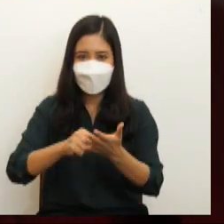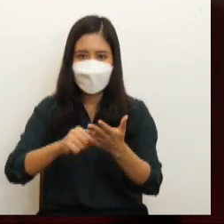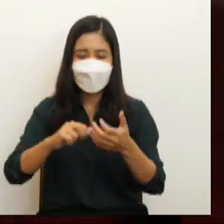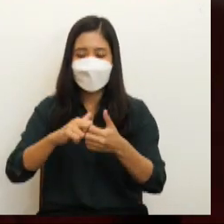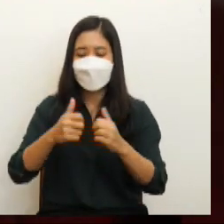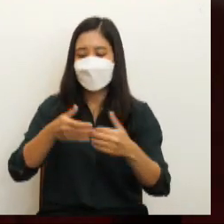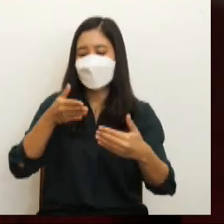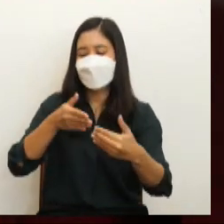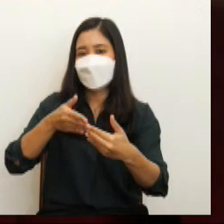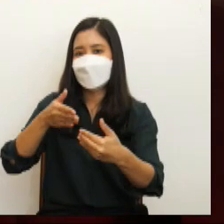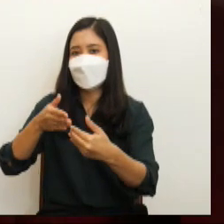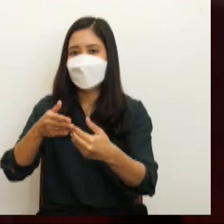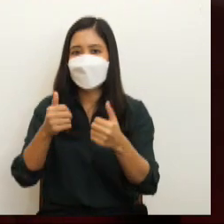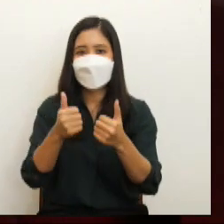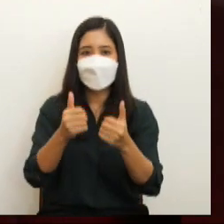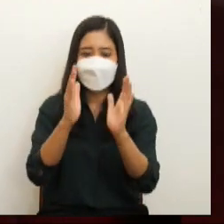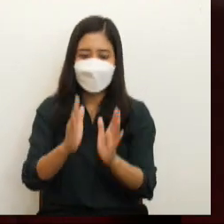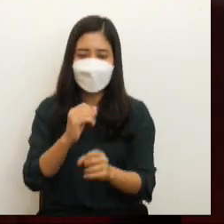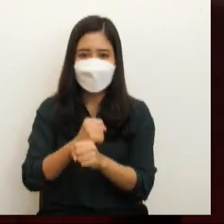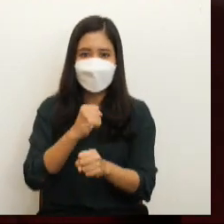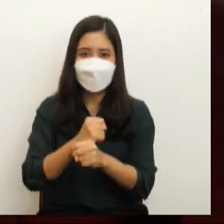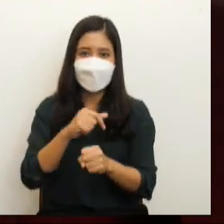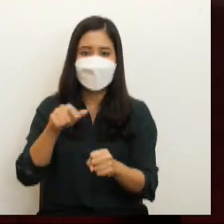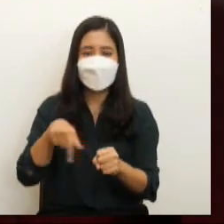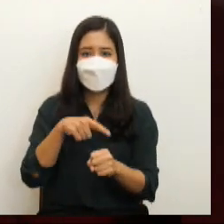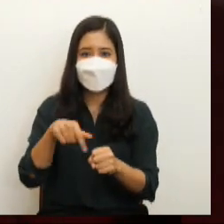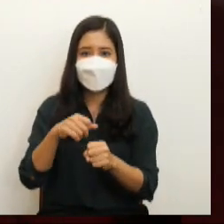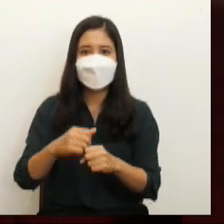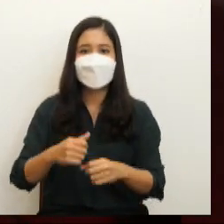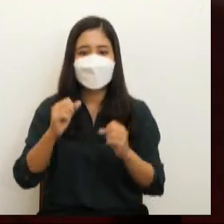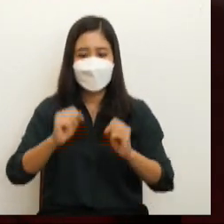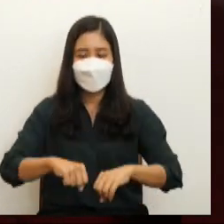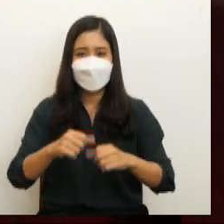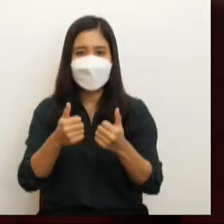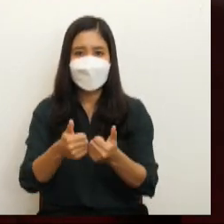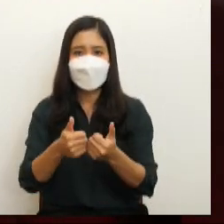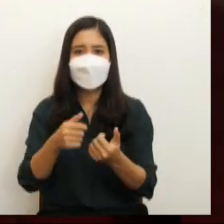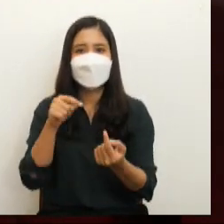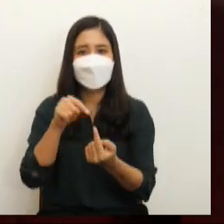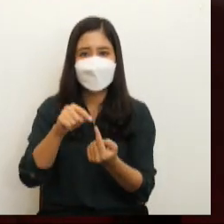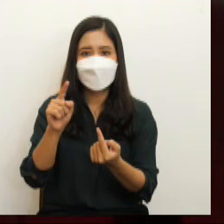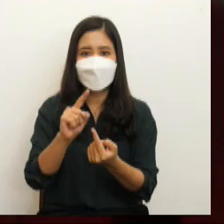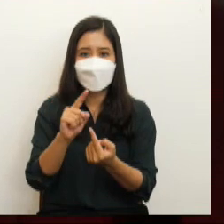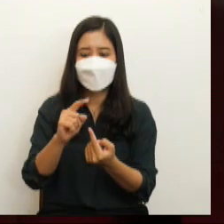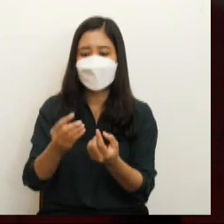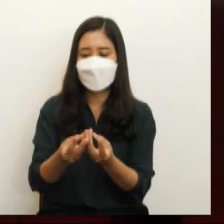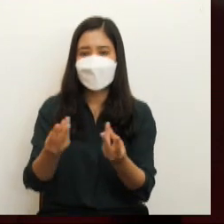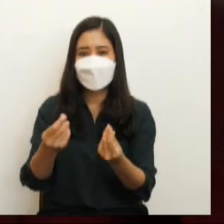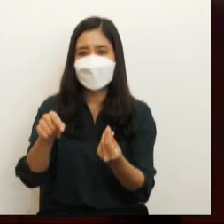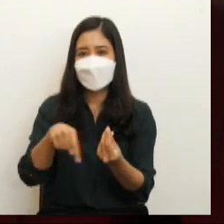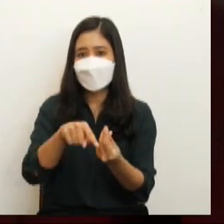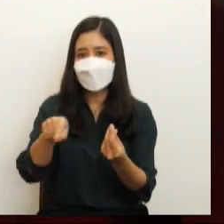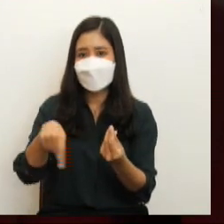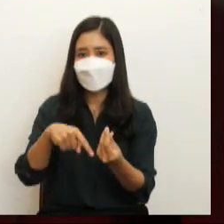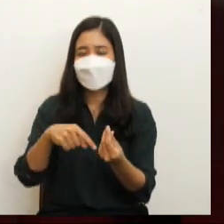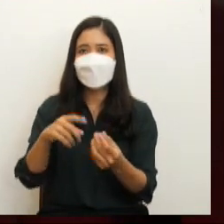านทวิภาคีแล้วก็เจ้าหน้าที่งานทวิภาคีเพื่อที่จะได้ขจัดปัญหาได้อย่างเร่งด่วนในกรณีที่ไม่สามารถติดต่อครูนิเ